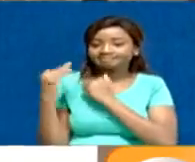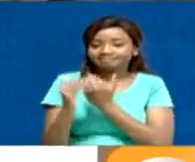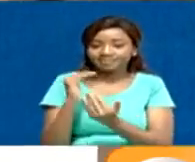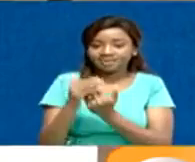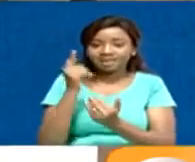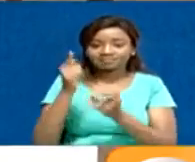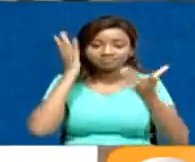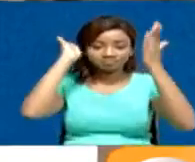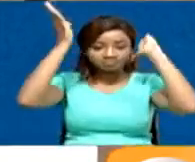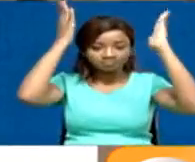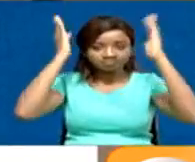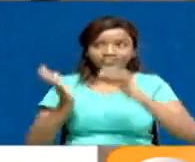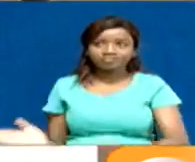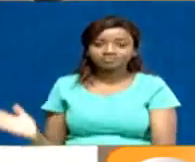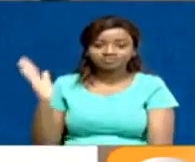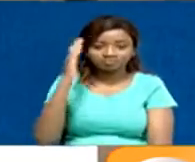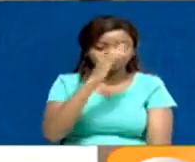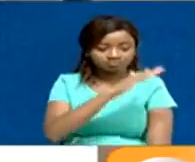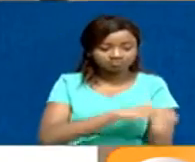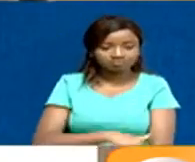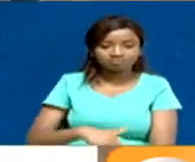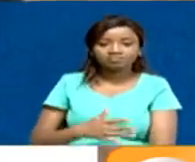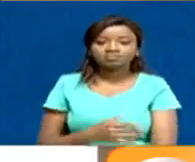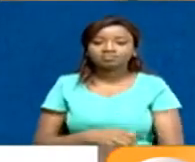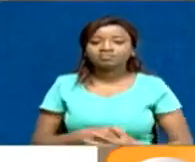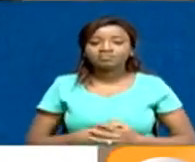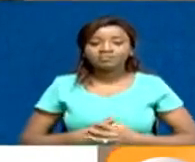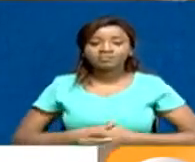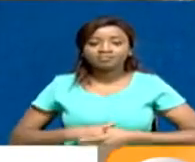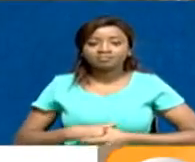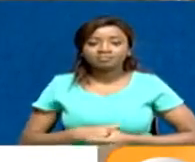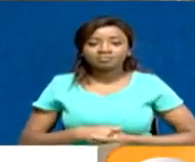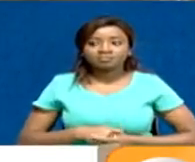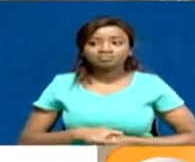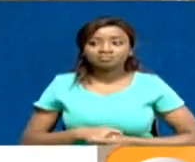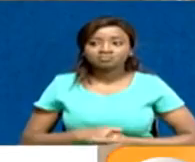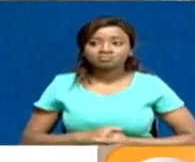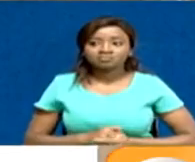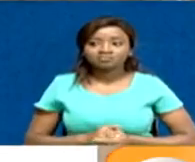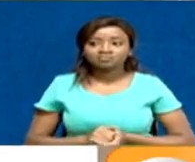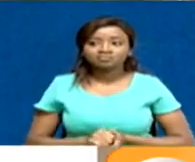punda. Kila macheo hadi machweo, yeye huwafungulia na kuwafungia.